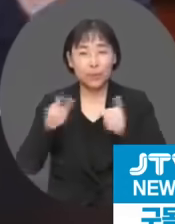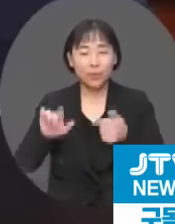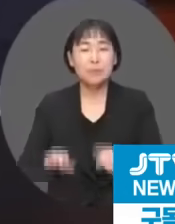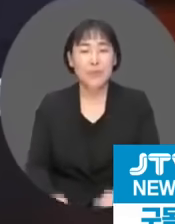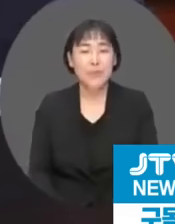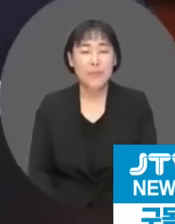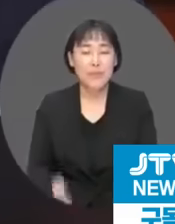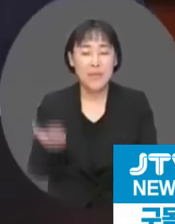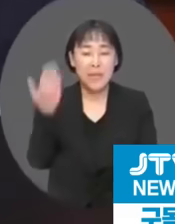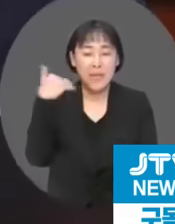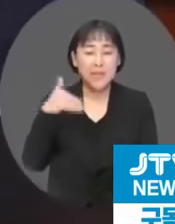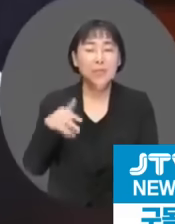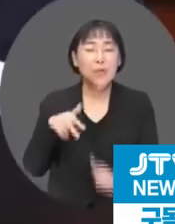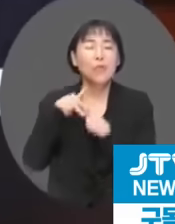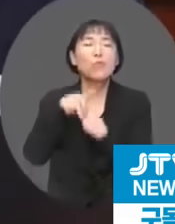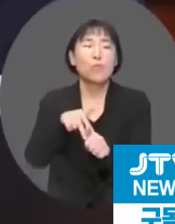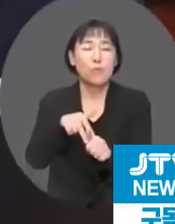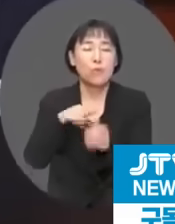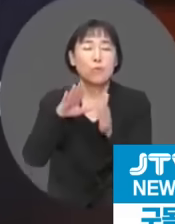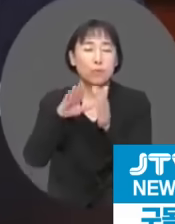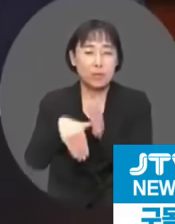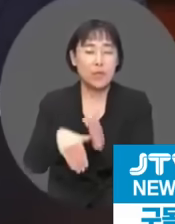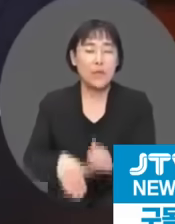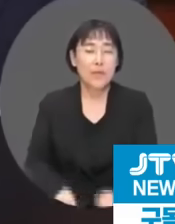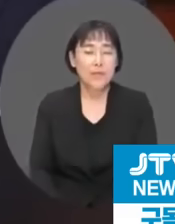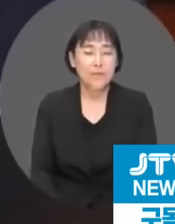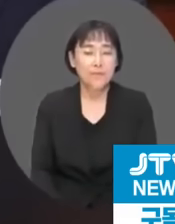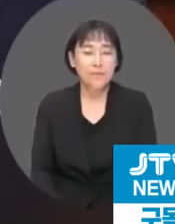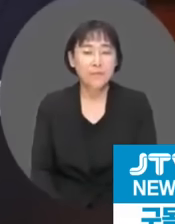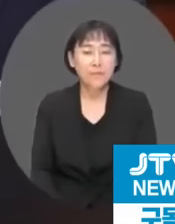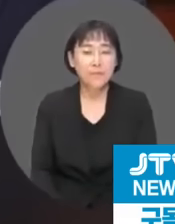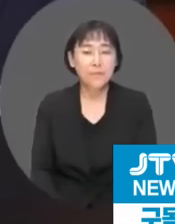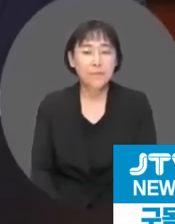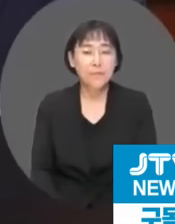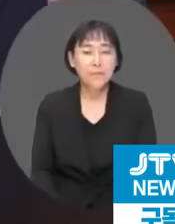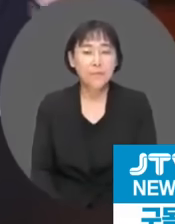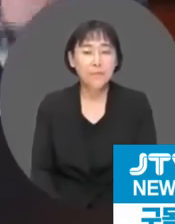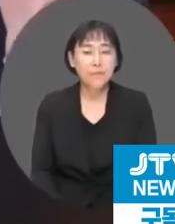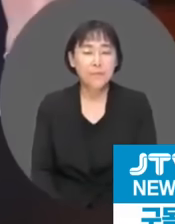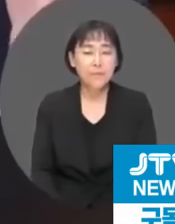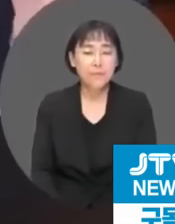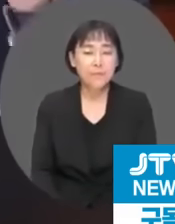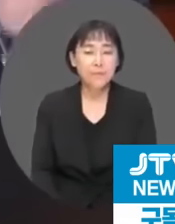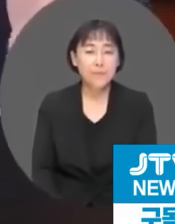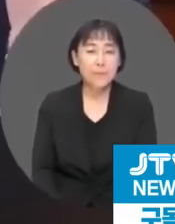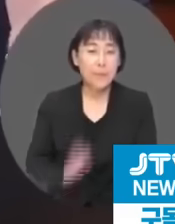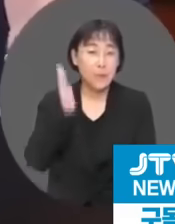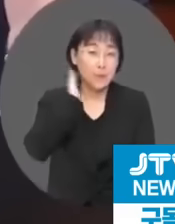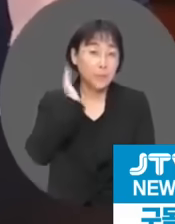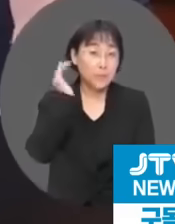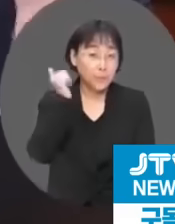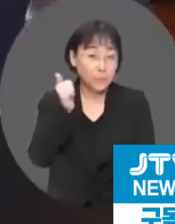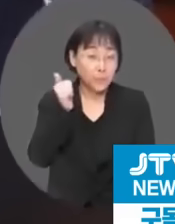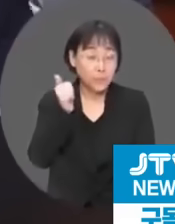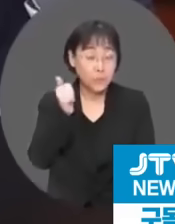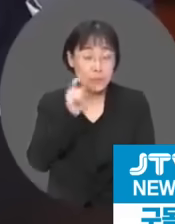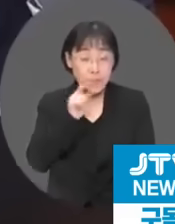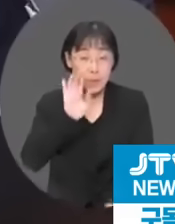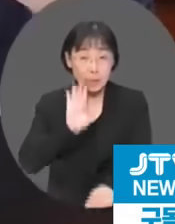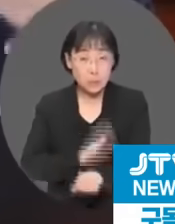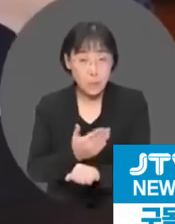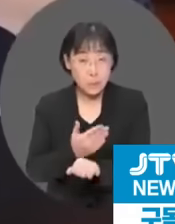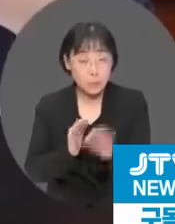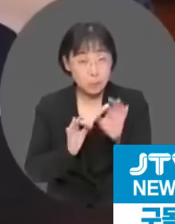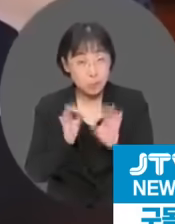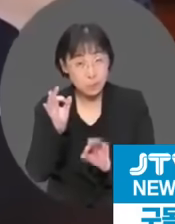경선때 파악한 바 명확하게 말씀을 좀 주셨으면 좋겠습니다 파악한 바는 아니다 그러면 대통령께서 또 잘못 말씀하셨거나 아니면 제가 잘못